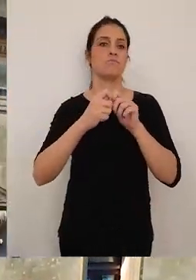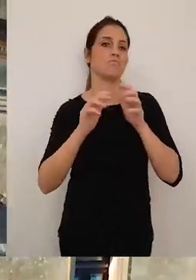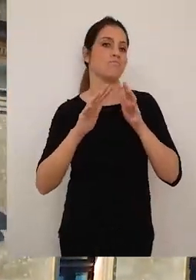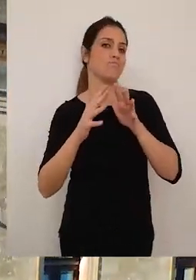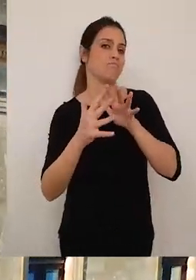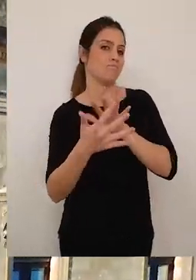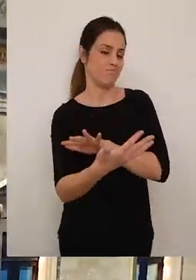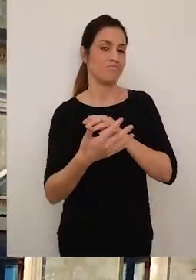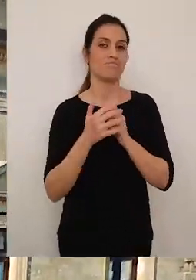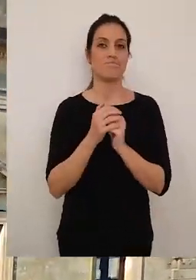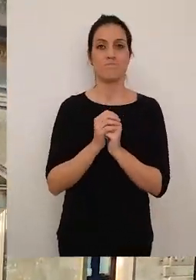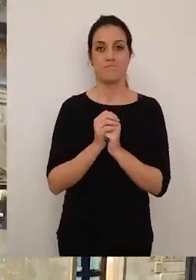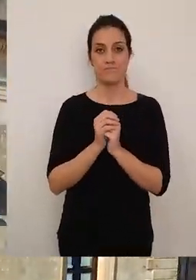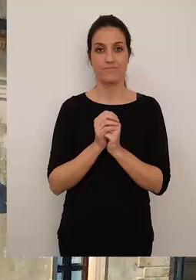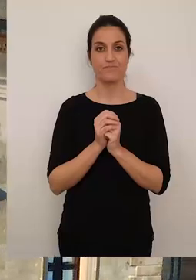tempo.